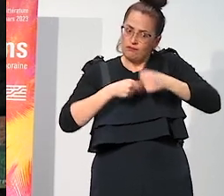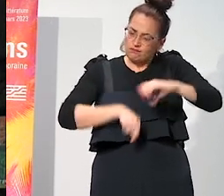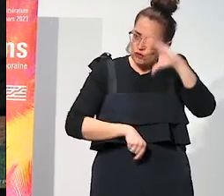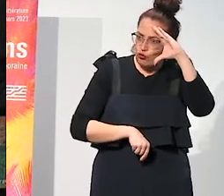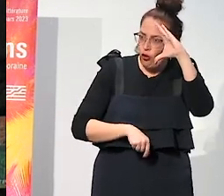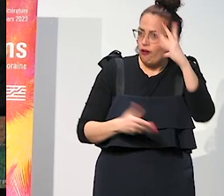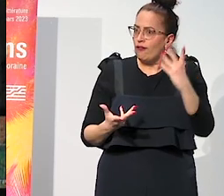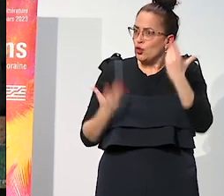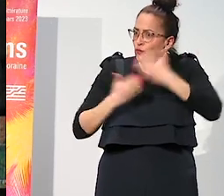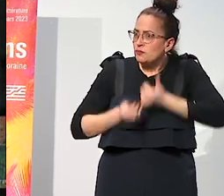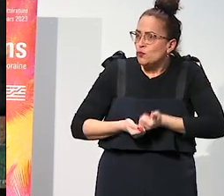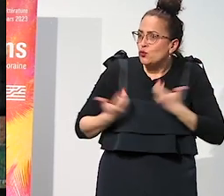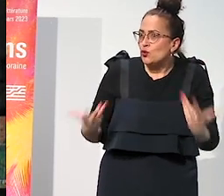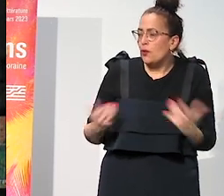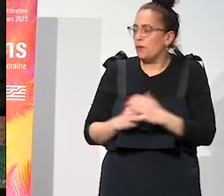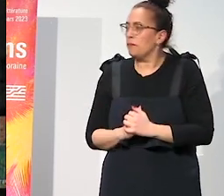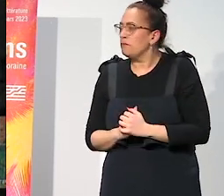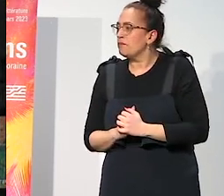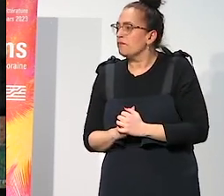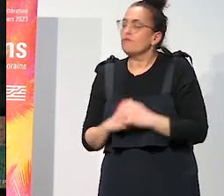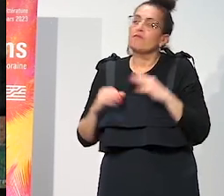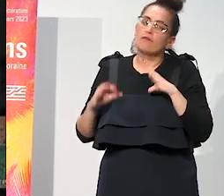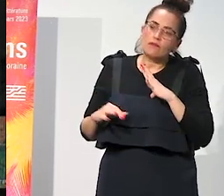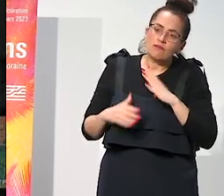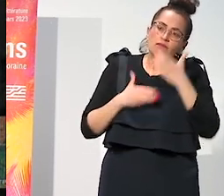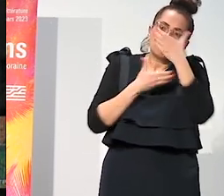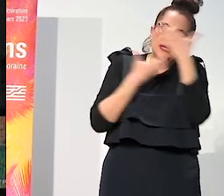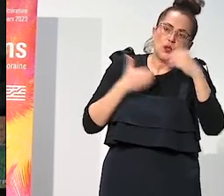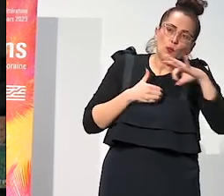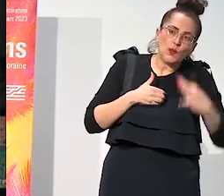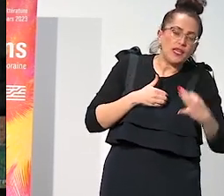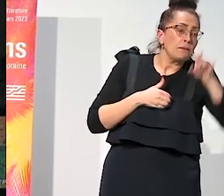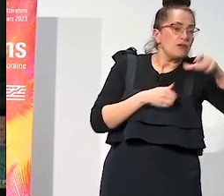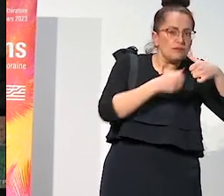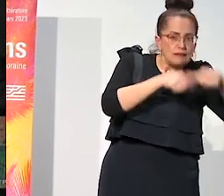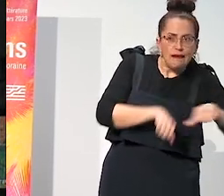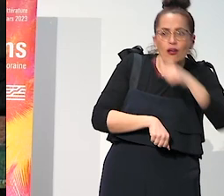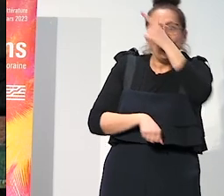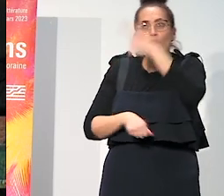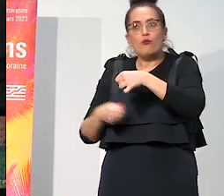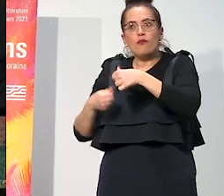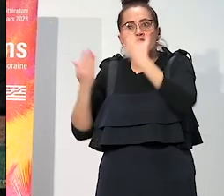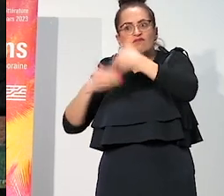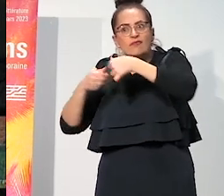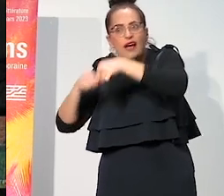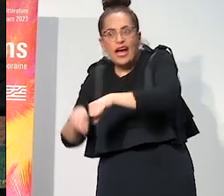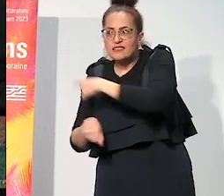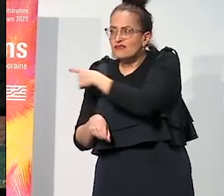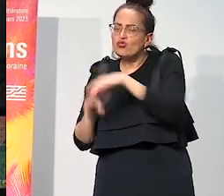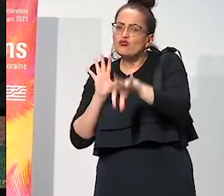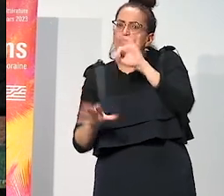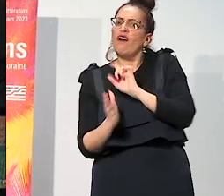cette collection, on a eu beaucoup de nuits au musée, donc Picasso, enfin des musées plus, le Louvre. Pourquoi cette annexe du musée Anne Frank ?